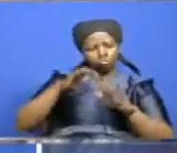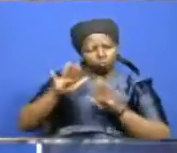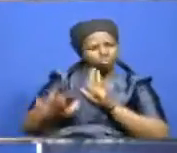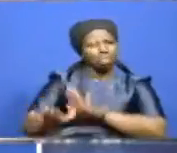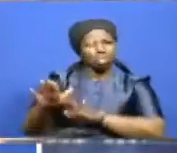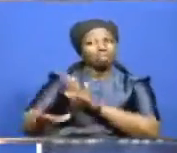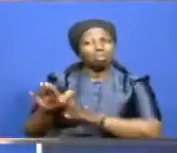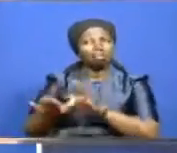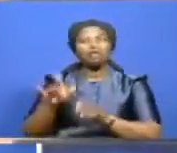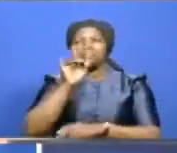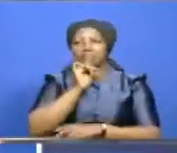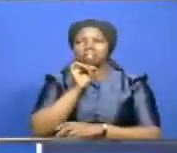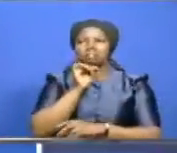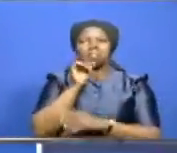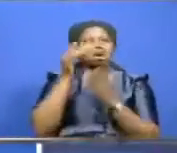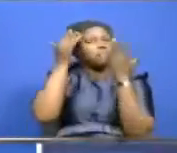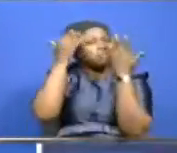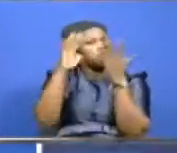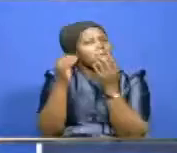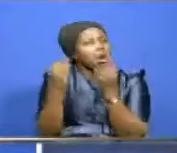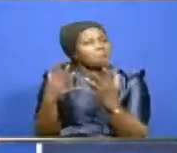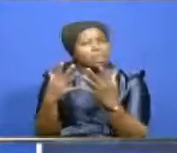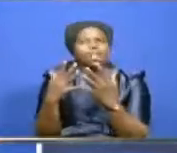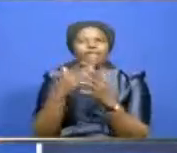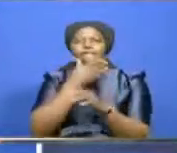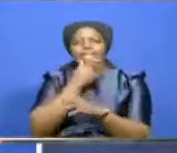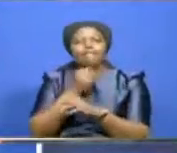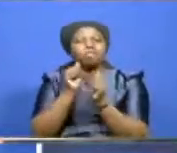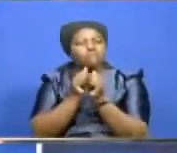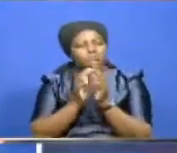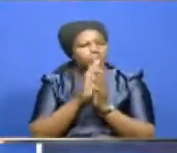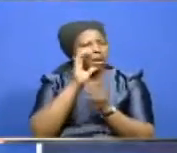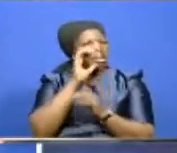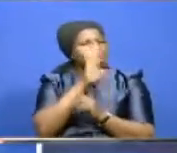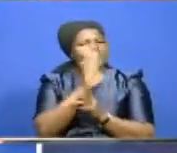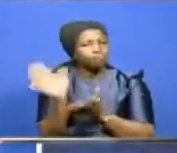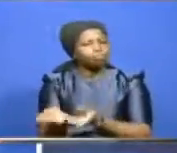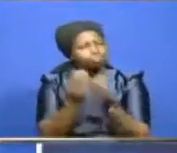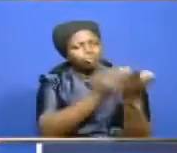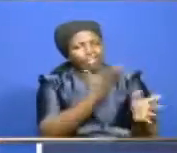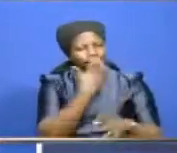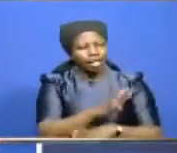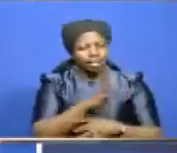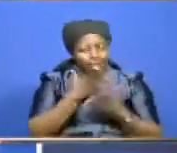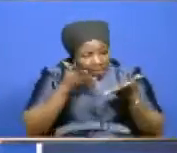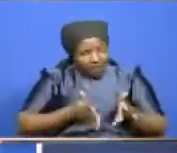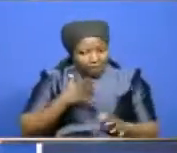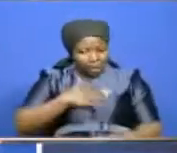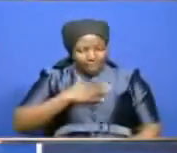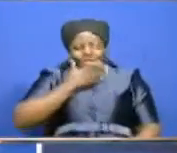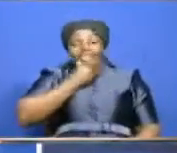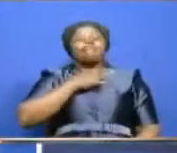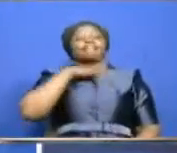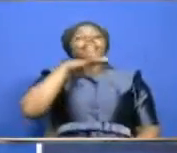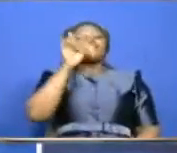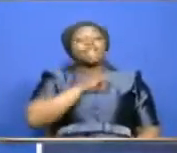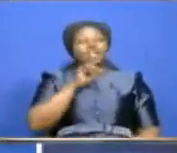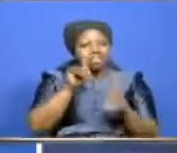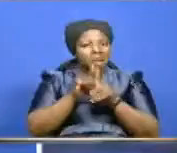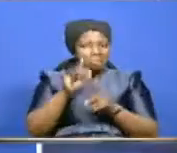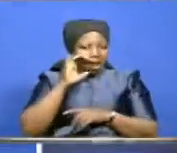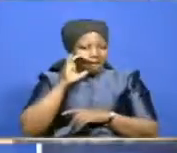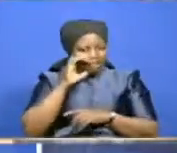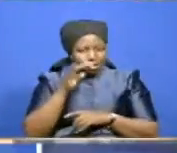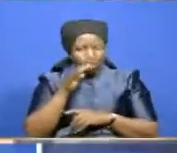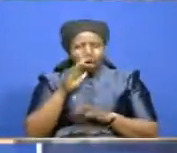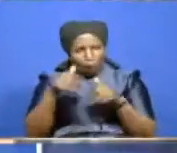ngapi. Tukaletewa babangu, akaletewa hapa na semeji yake. Sasa babangu ni marehemu, na hiyo semeji yangu miaka imezidi. Sasa